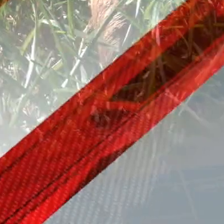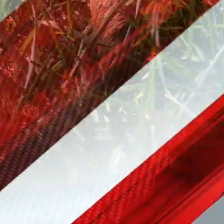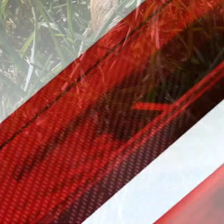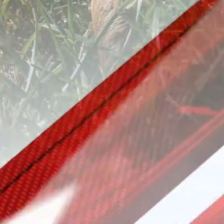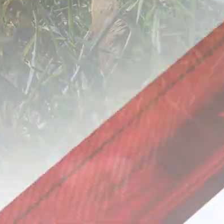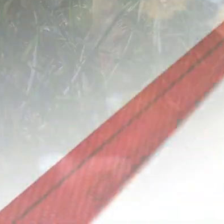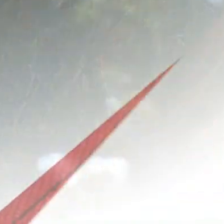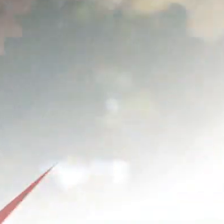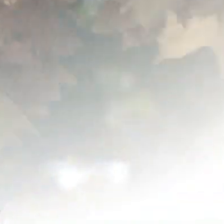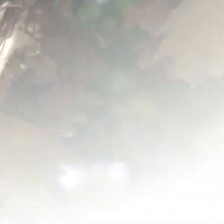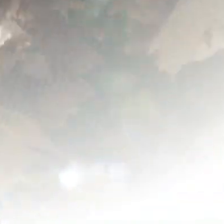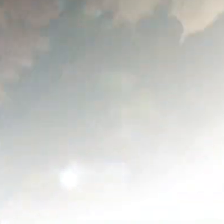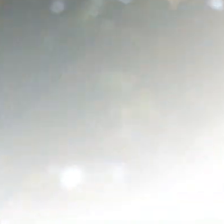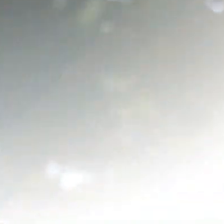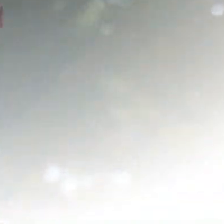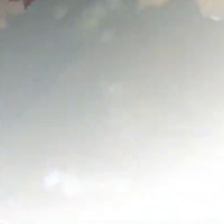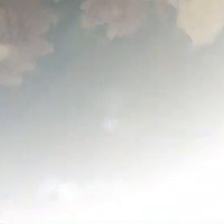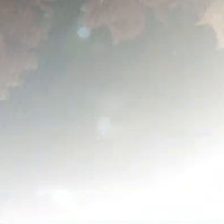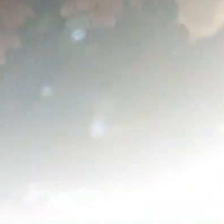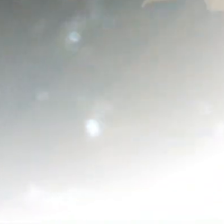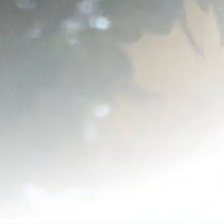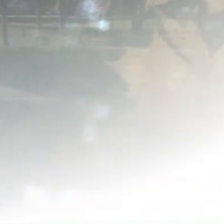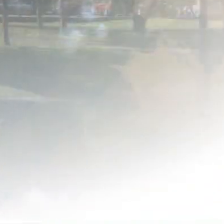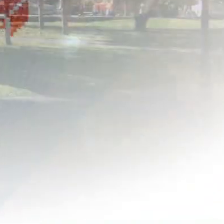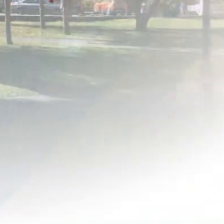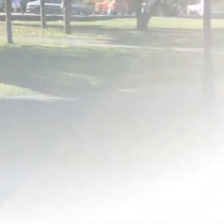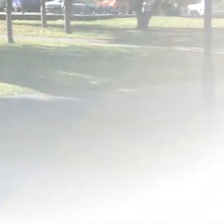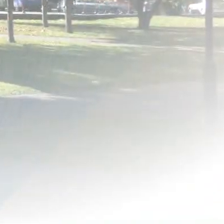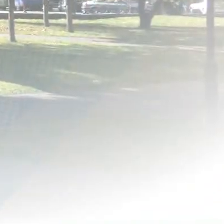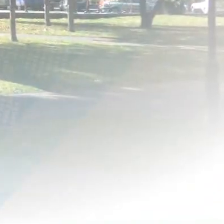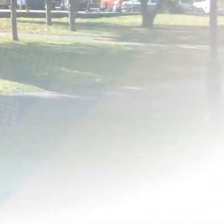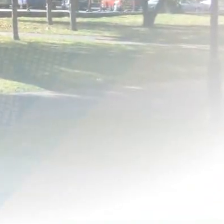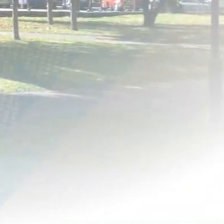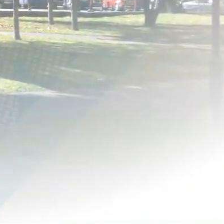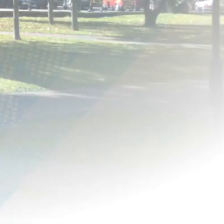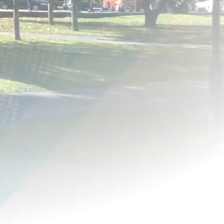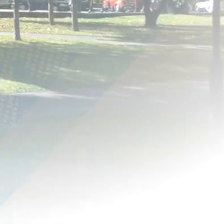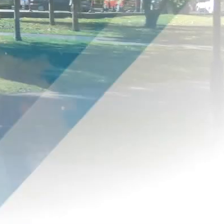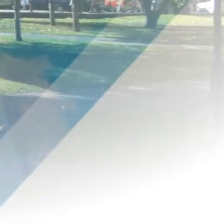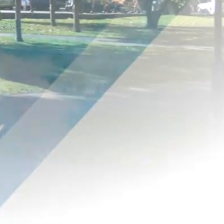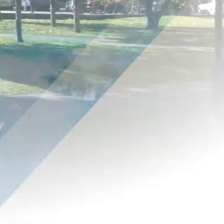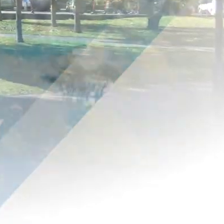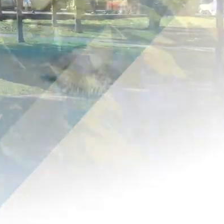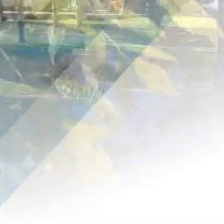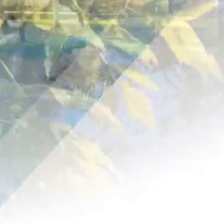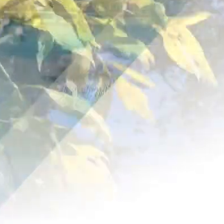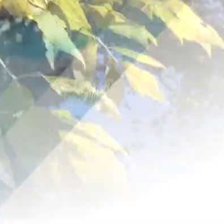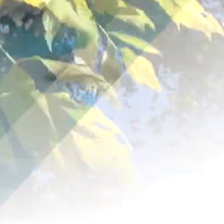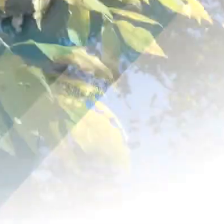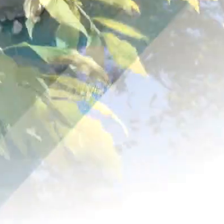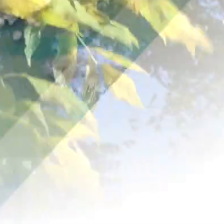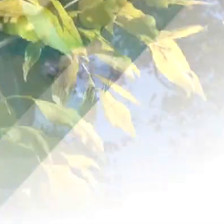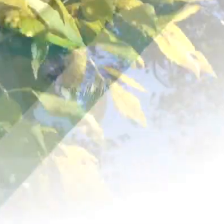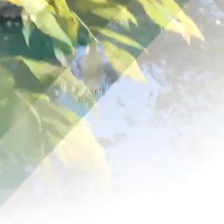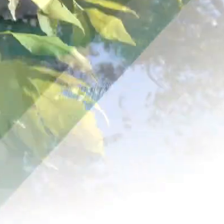Непразумень не могуць узнікнуць як ў асабістай сферы жыцця, так і ў працы. А вось для фізічных нагрузак дзень даволі